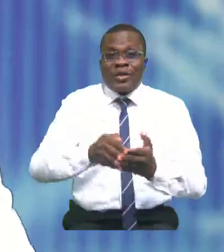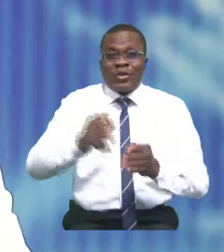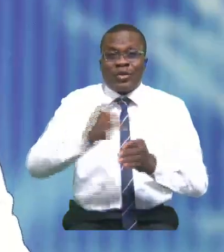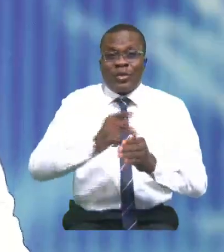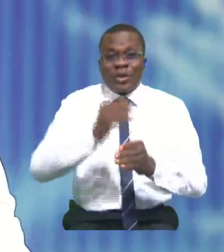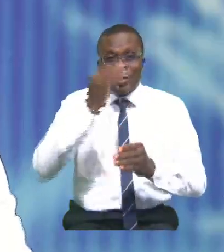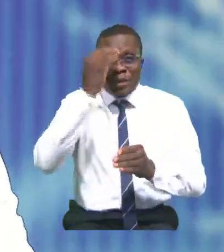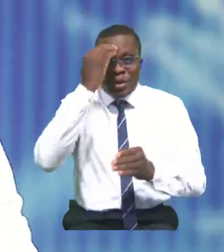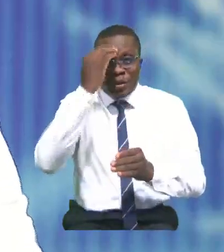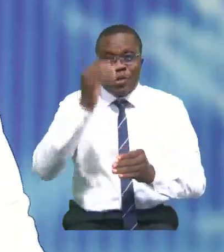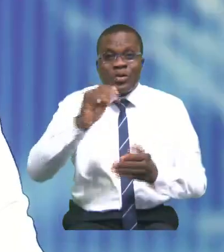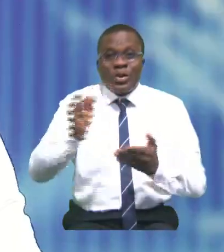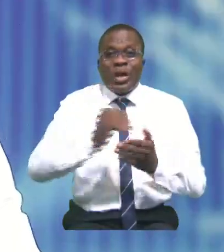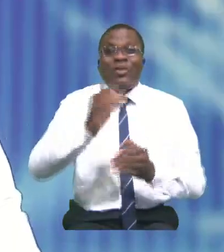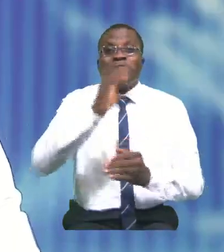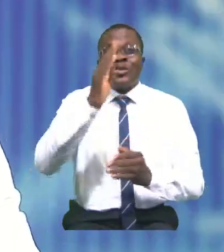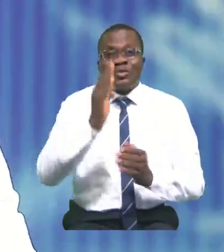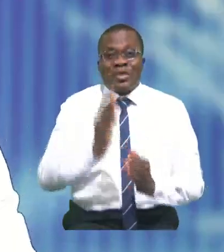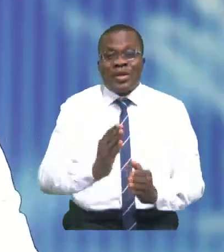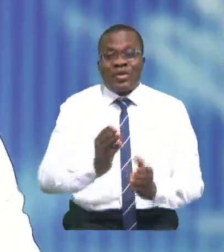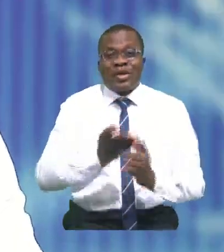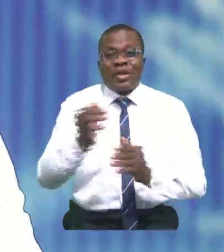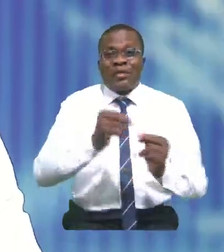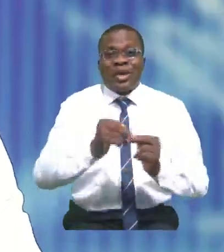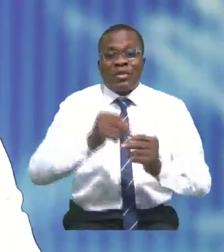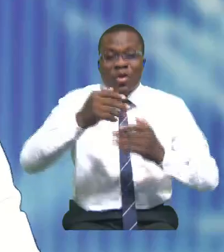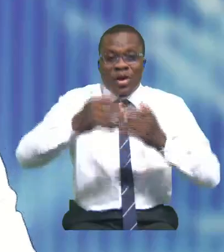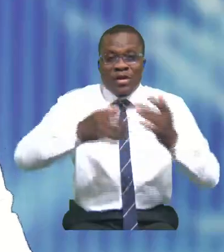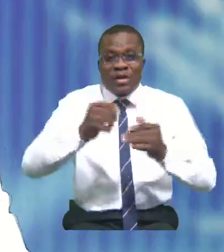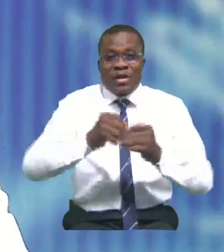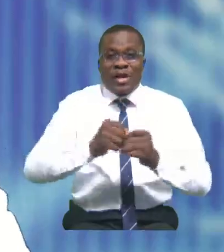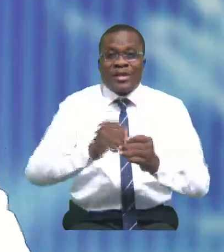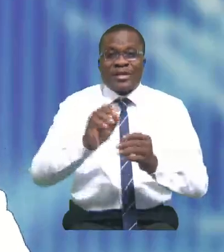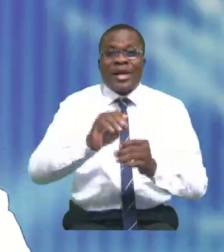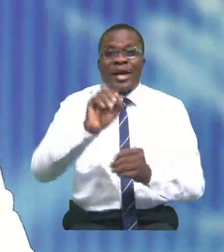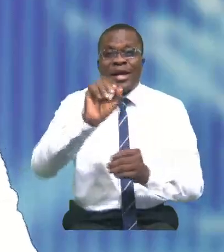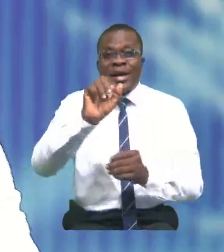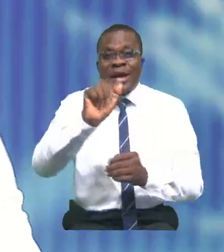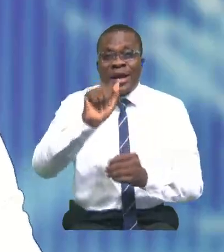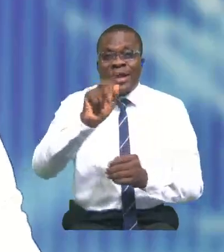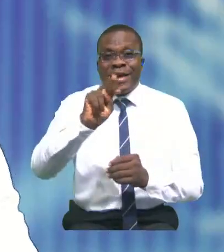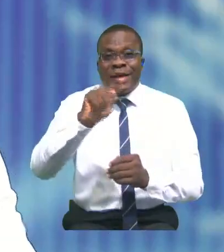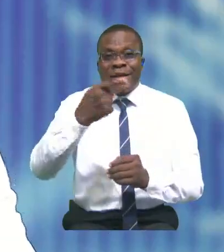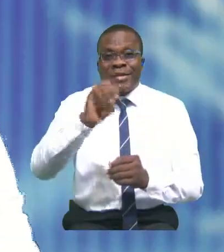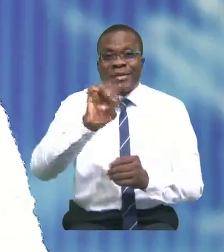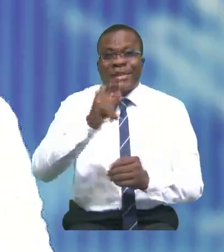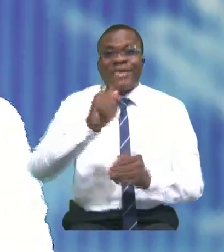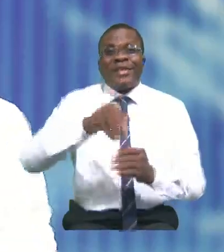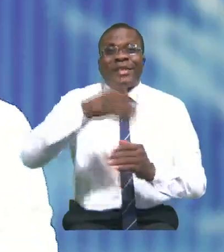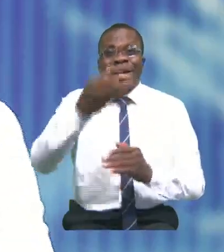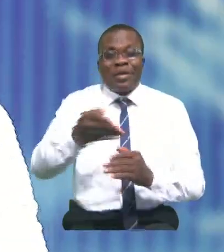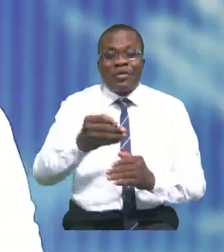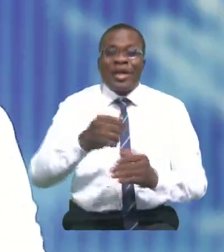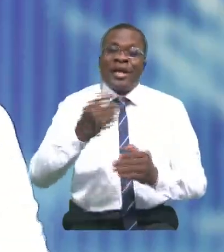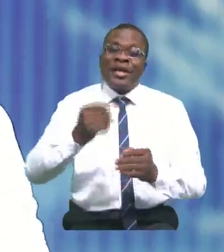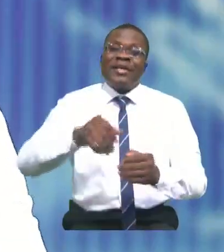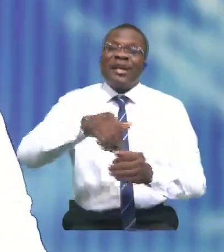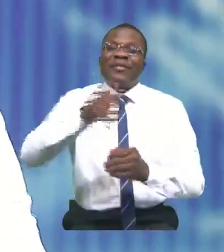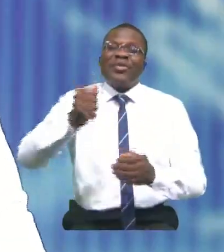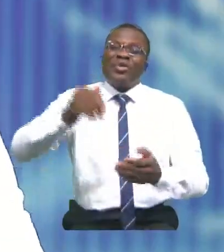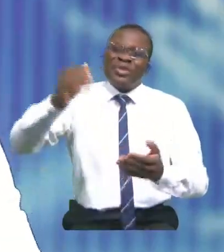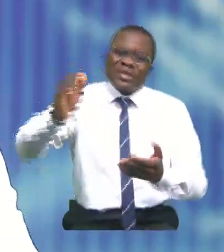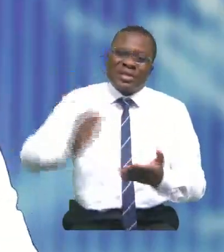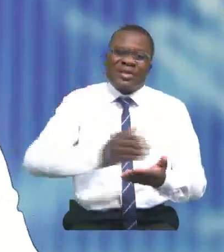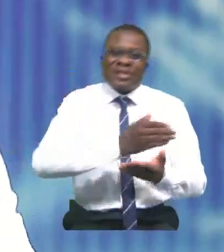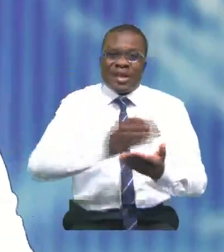musique béninoise par rapport à grâce à la tata angélique kijo et ensuite il y avait Africando tout ça et puis les